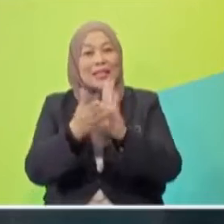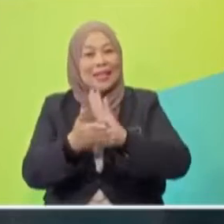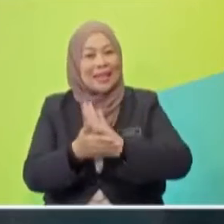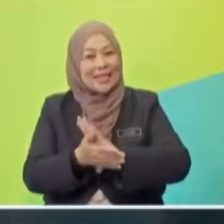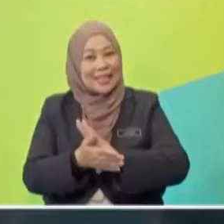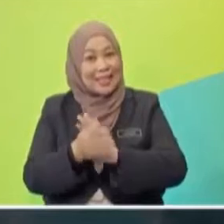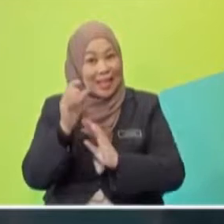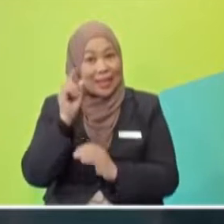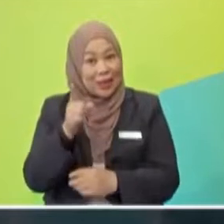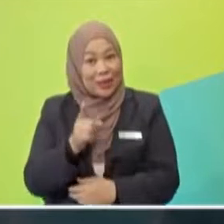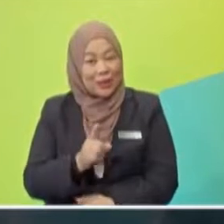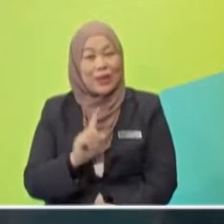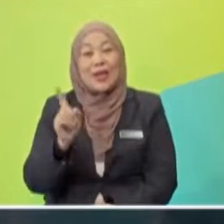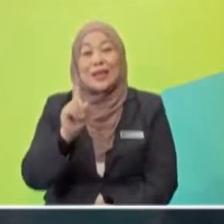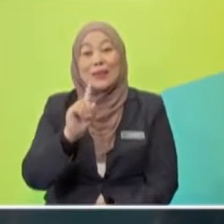tak